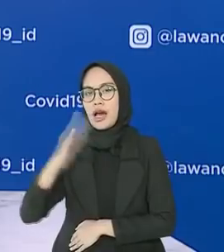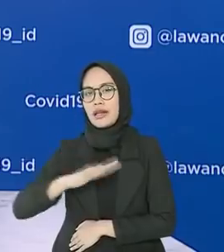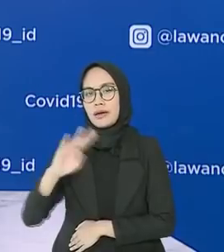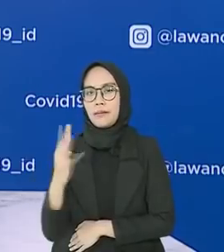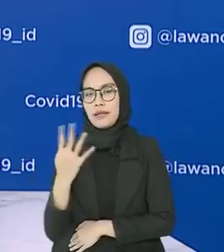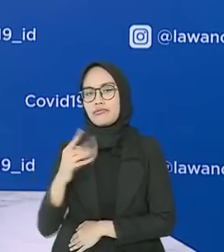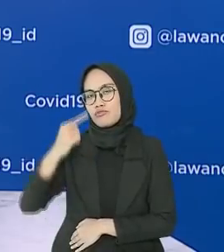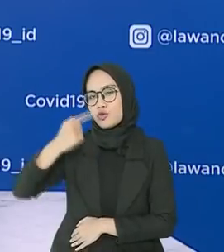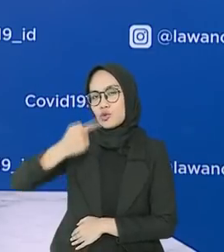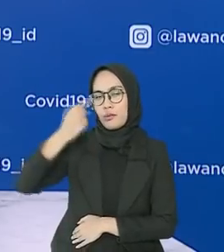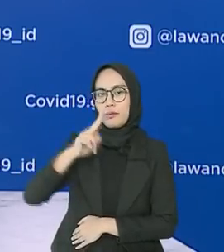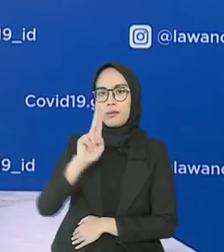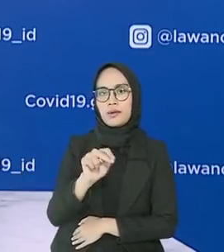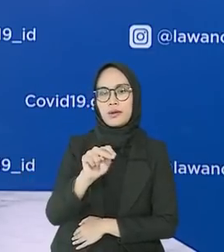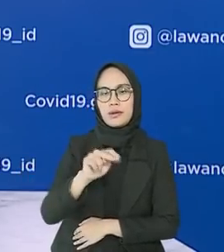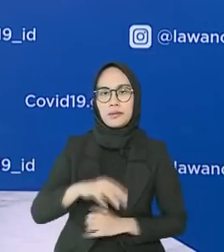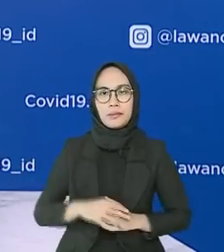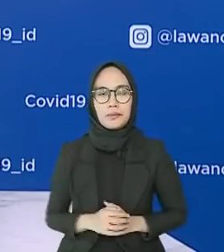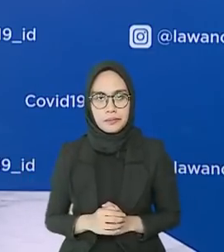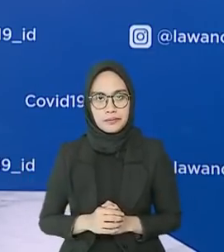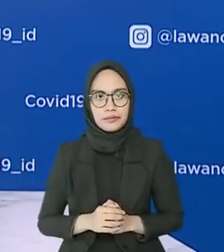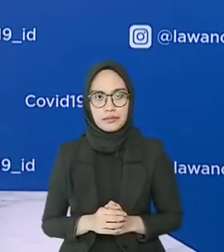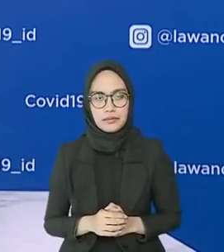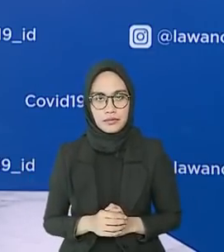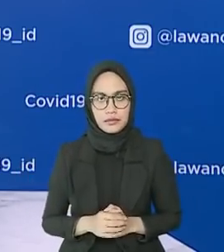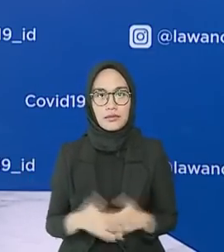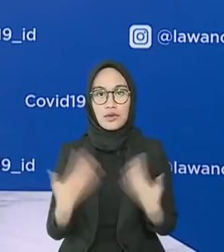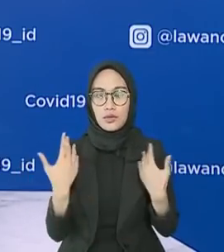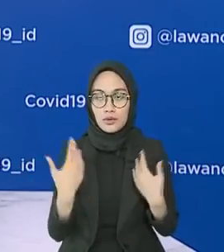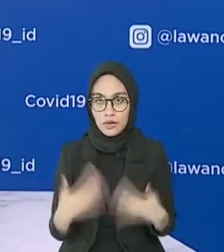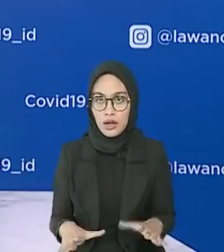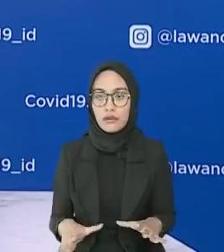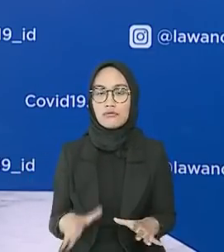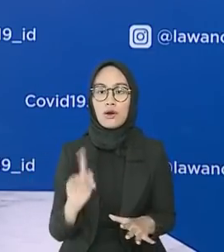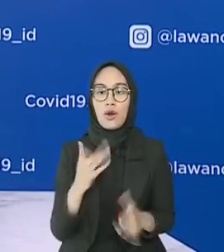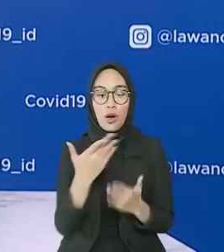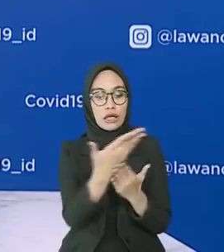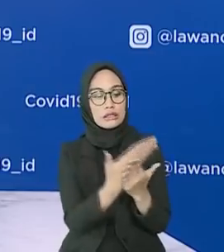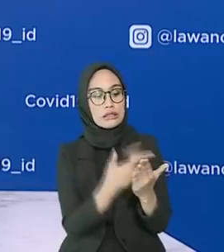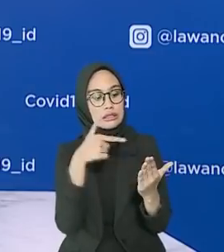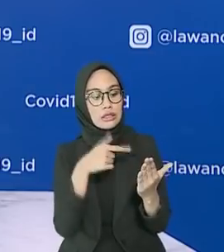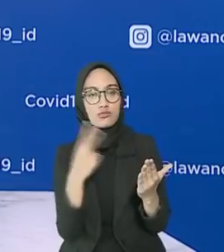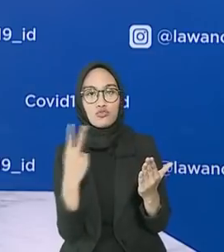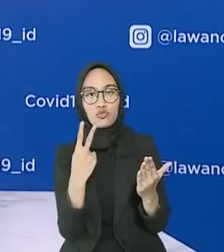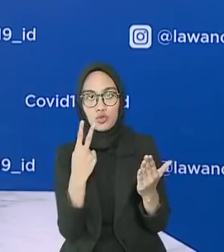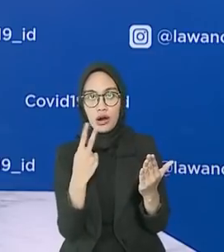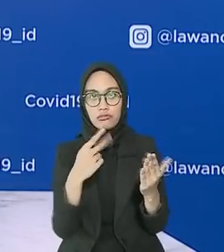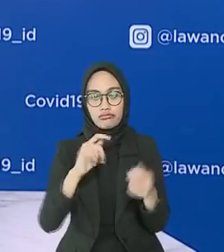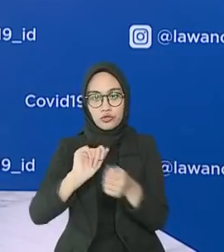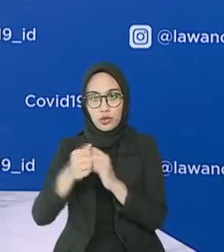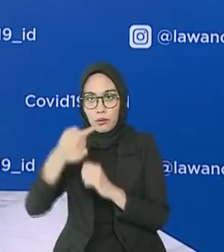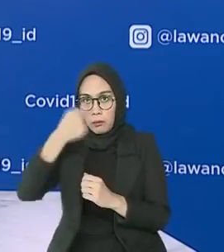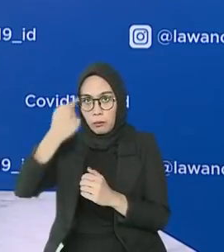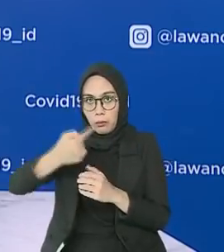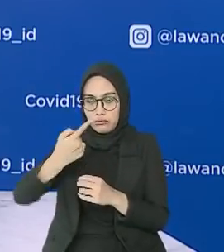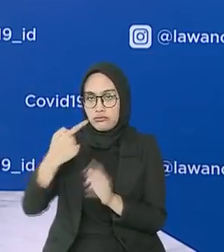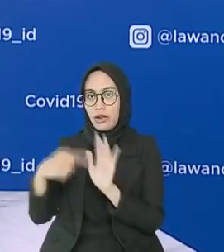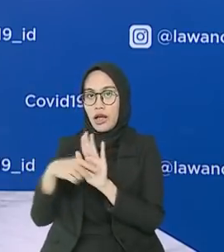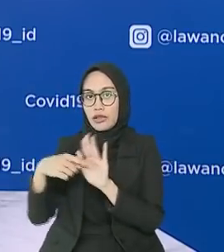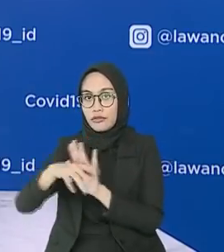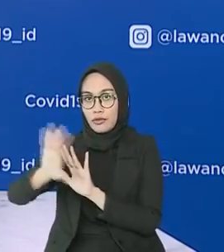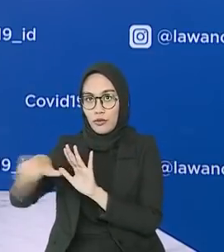keempat. Sebelum boleh melanjutkan perjalanan jika hasil kedua tes ulang sebelumnya dinyatakan